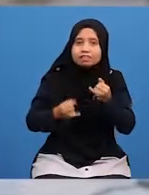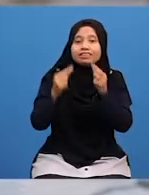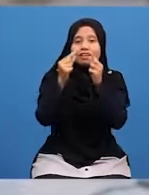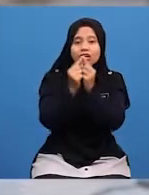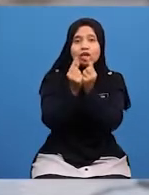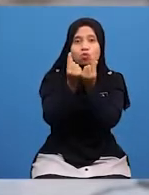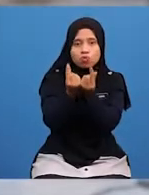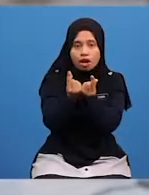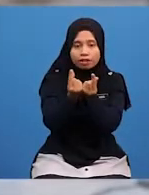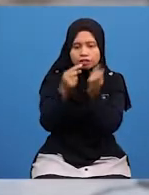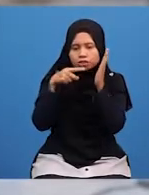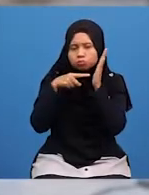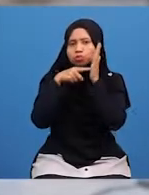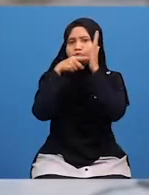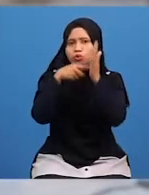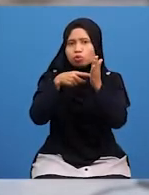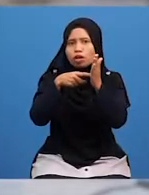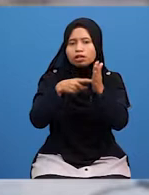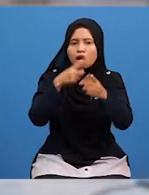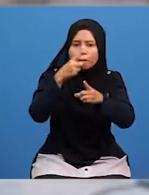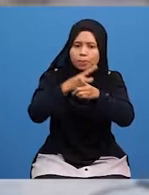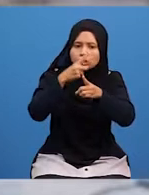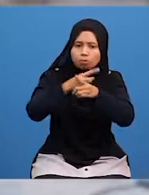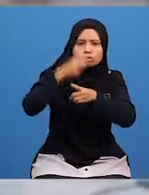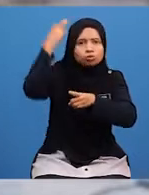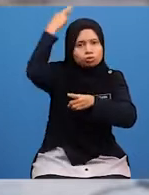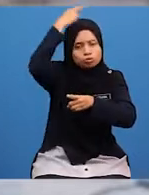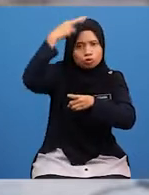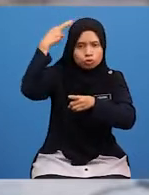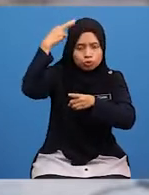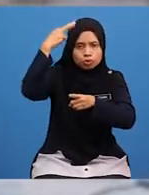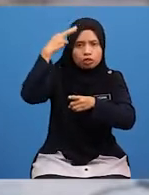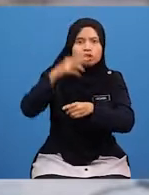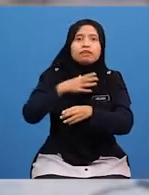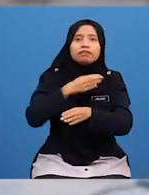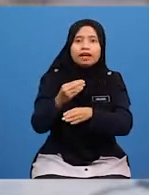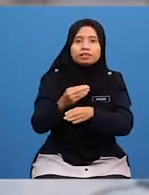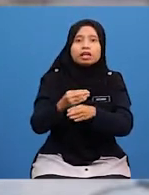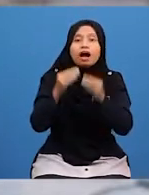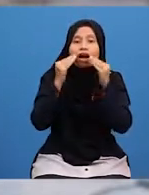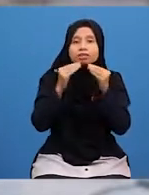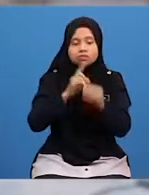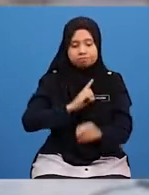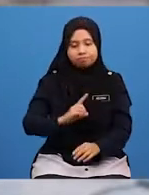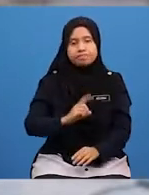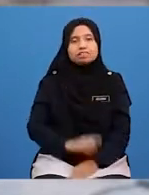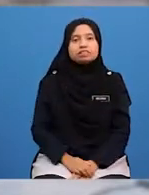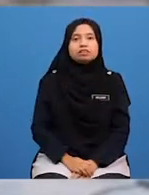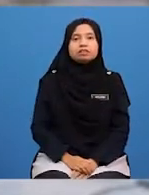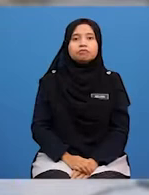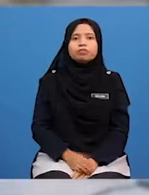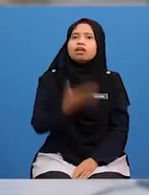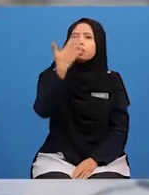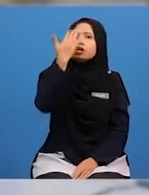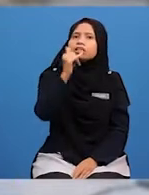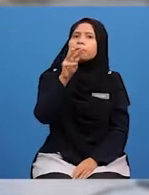sentiasa membuktikan kebenaran Rasulullah sallallahu alaihi wasallam dan ajaran Islam.